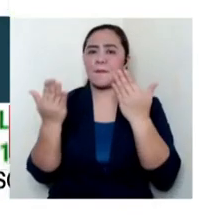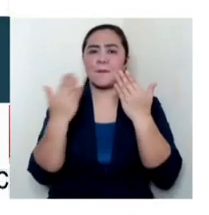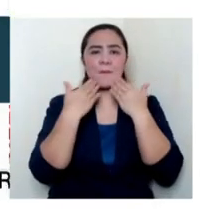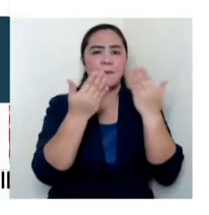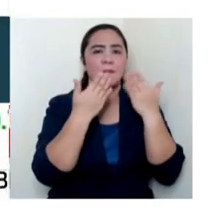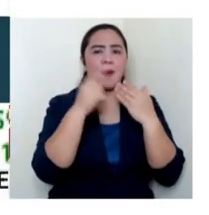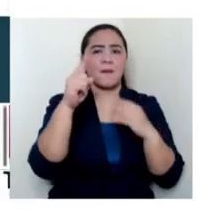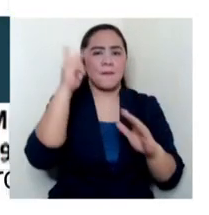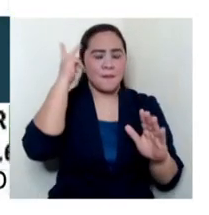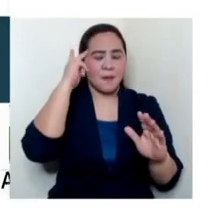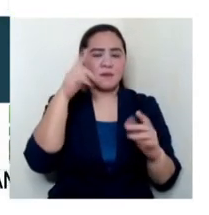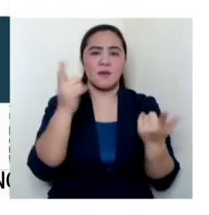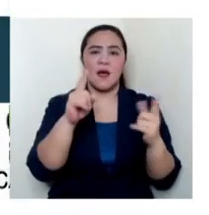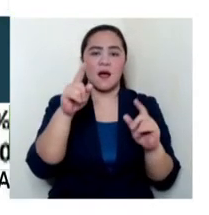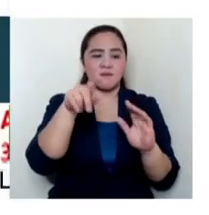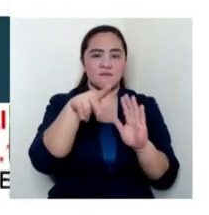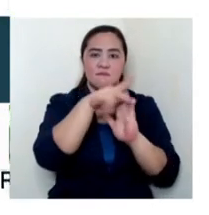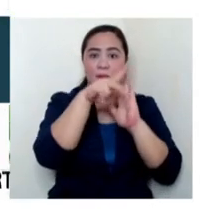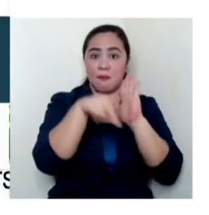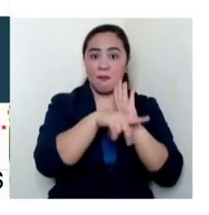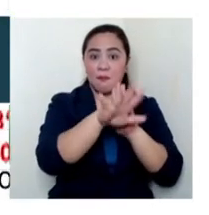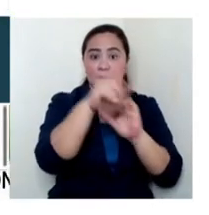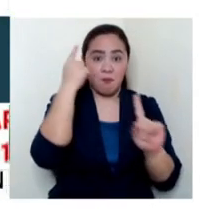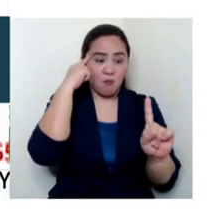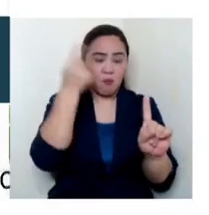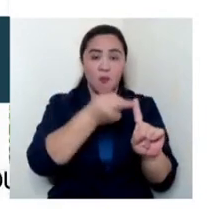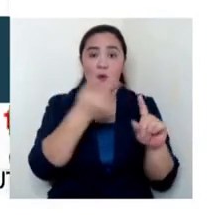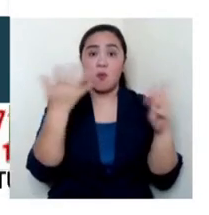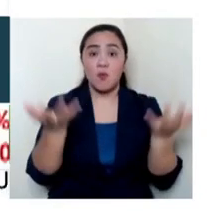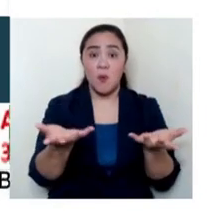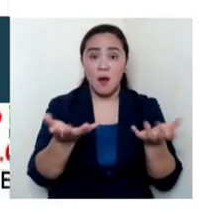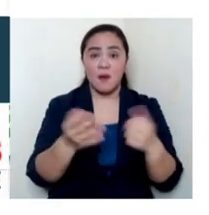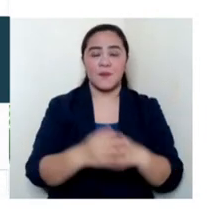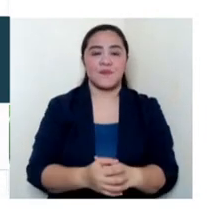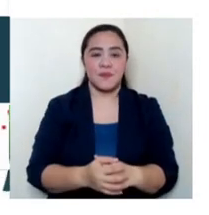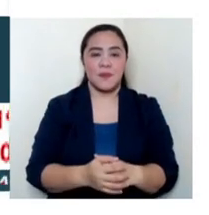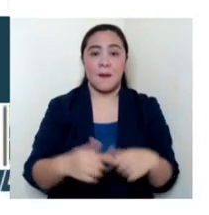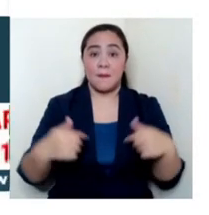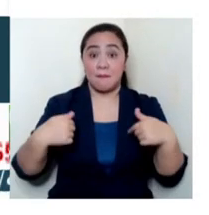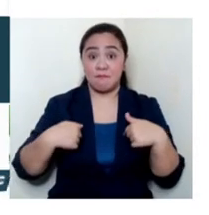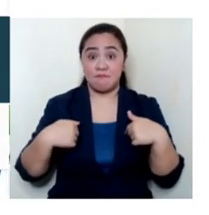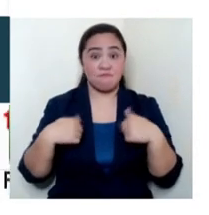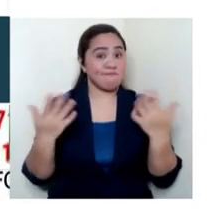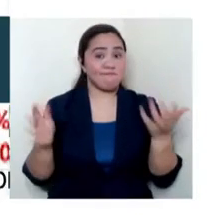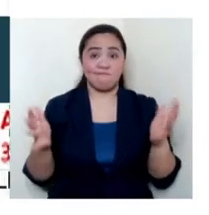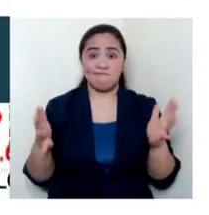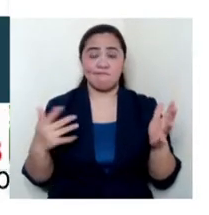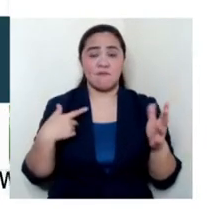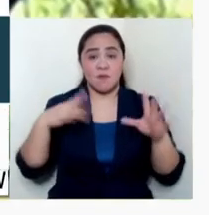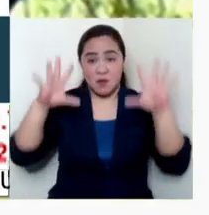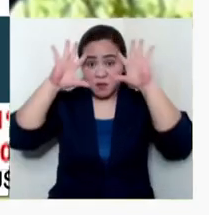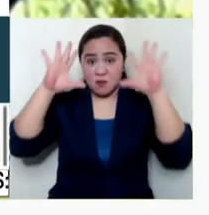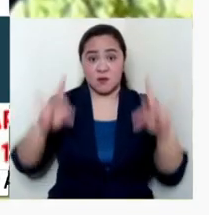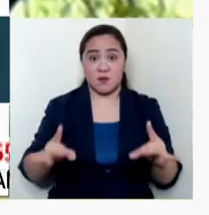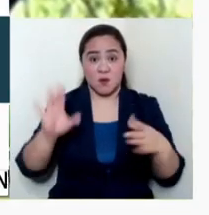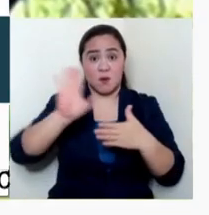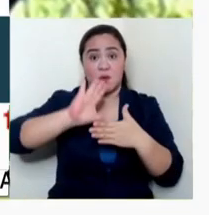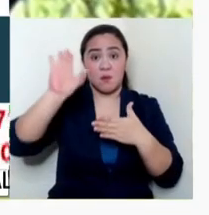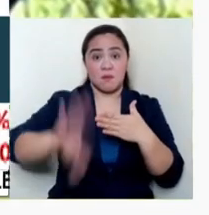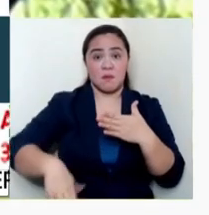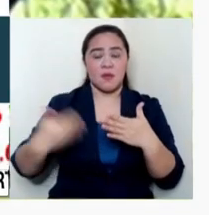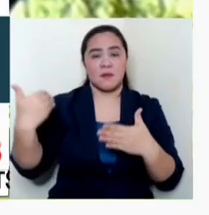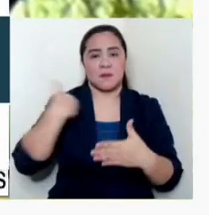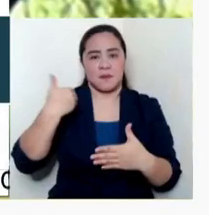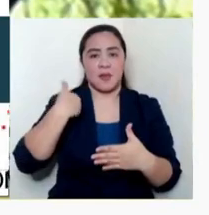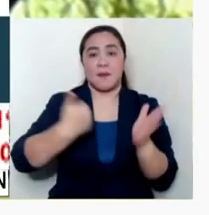prinsipyo? Tanong ng ilan, Governor? Carmina, wala pa namang pagpapasya at desisyon. Karamihan sa ating mga botante,